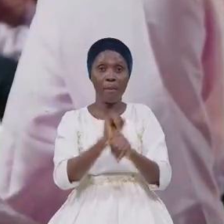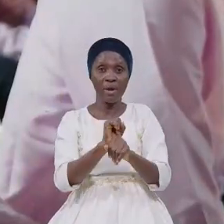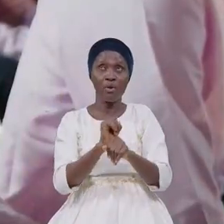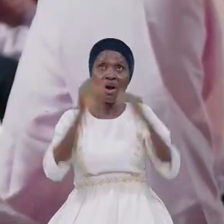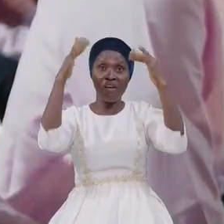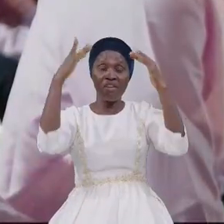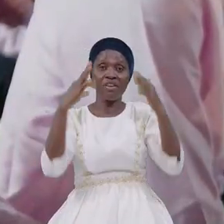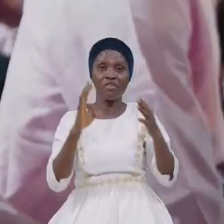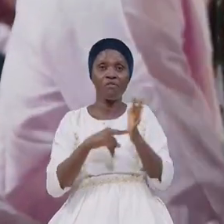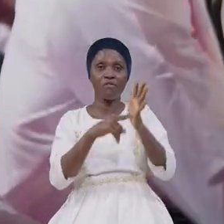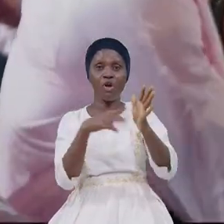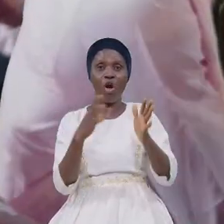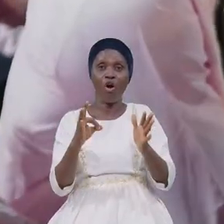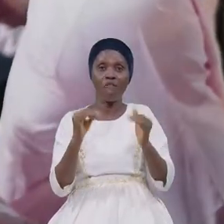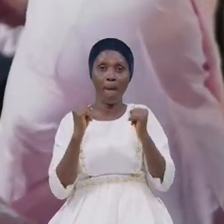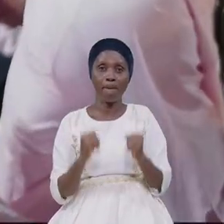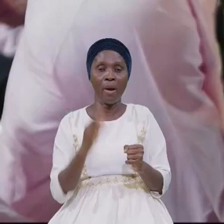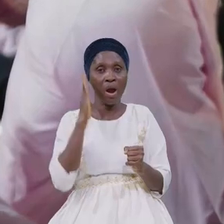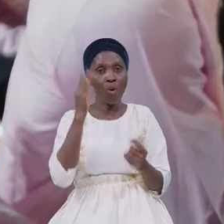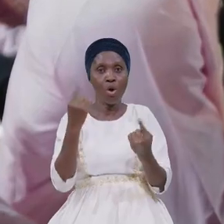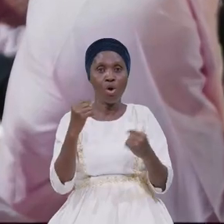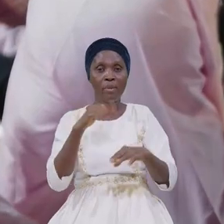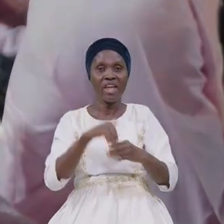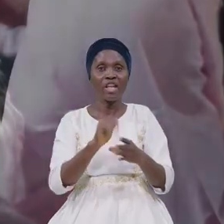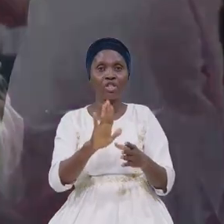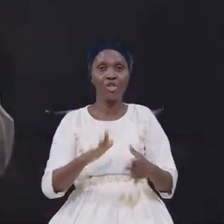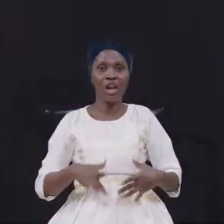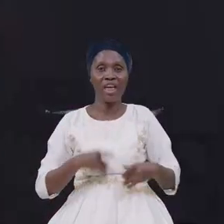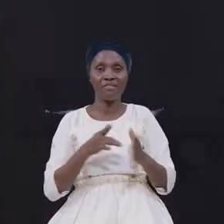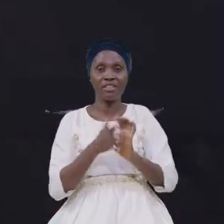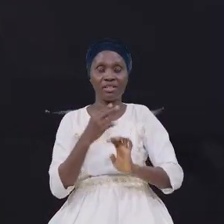de puissance va venir sur votre vie au nom de Jésus.